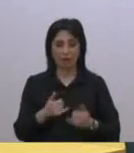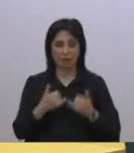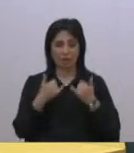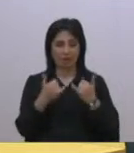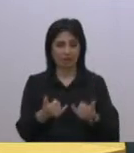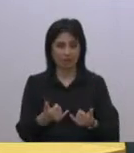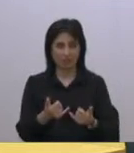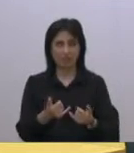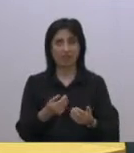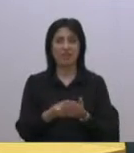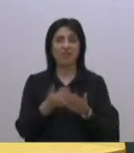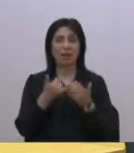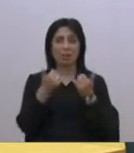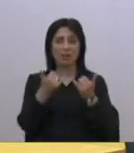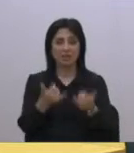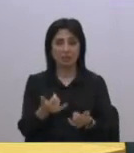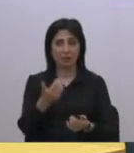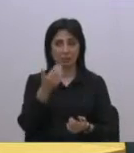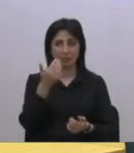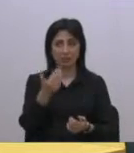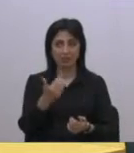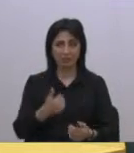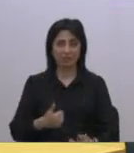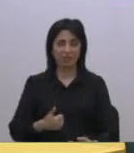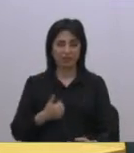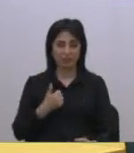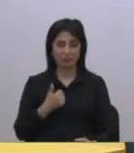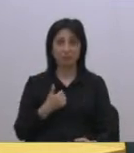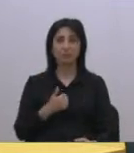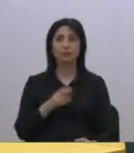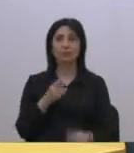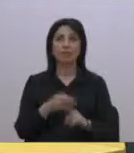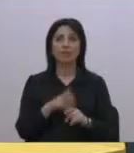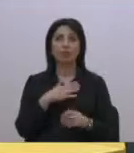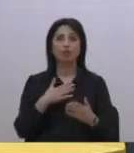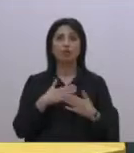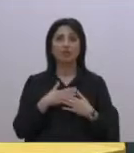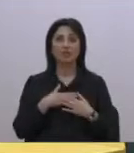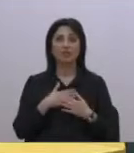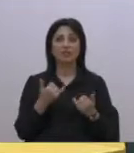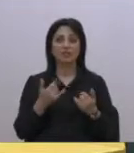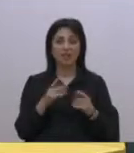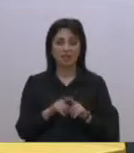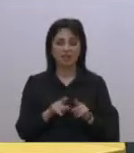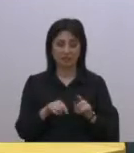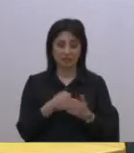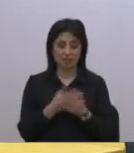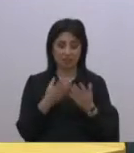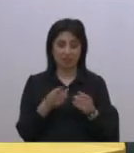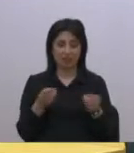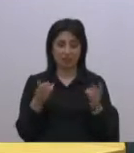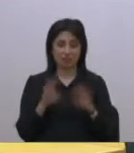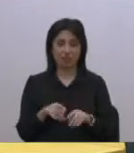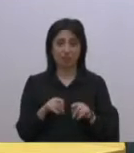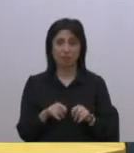პატივისცემა, დაფასება მისი ღირსების და ეს იყო ჩვენთვის და დღესაც დღემდე ეს რჩება